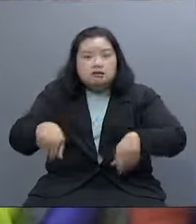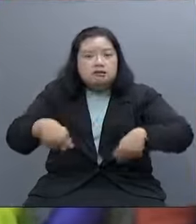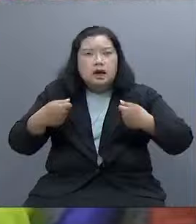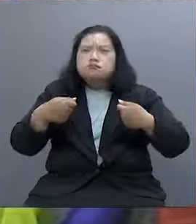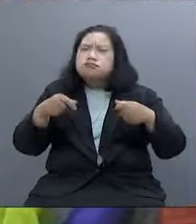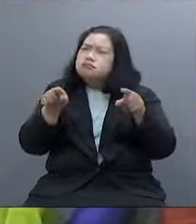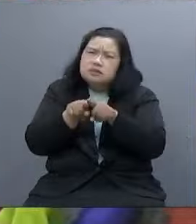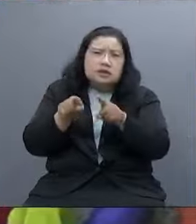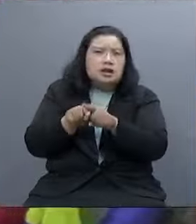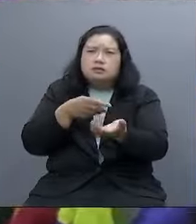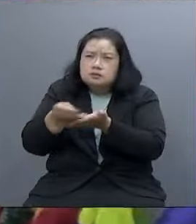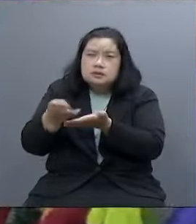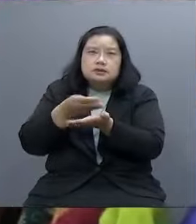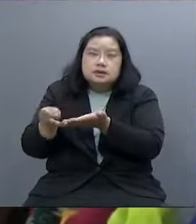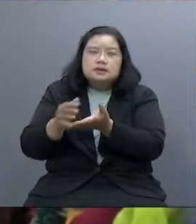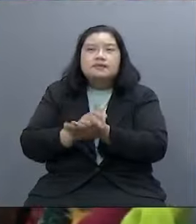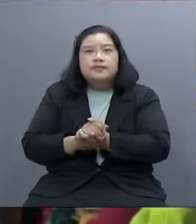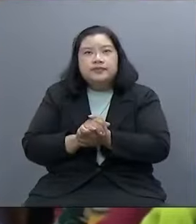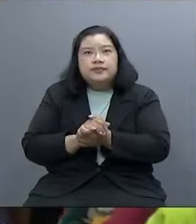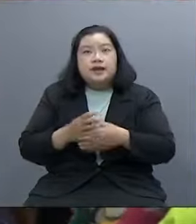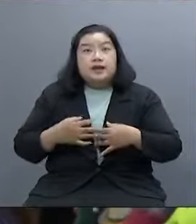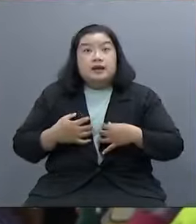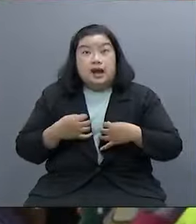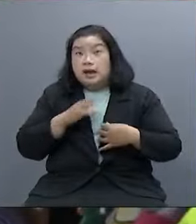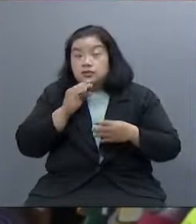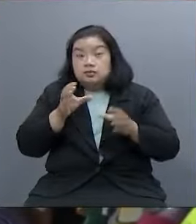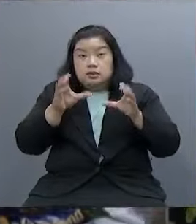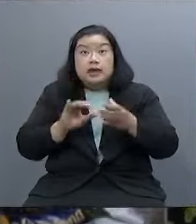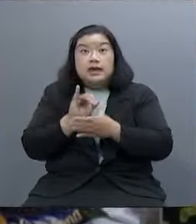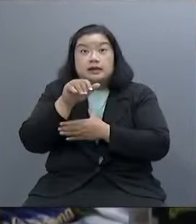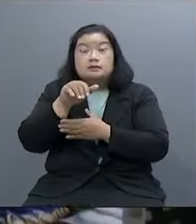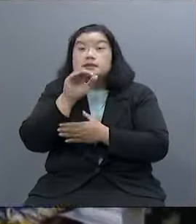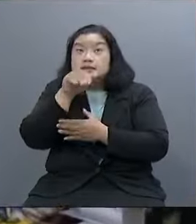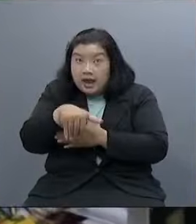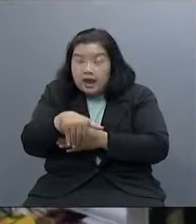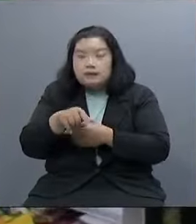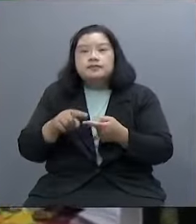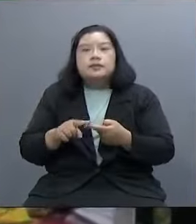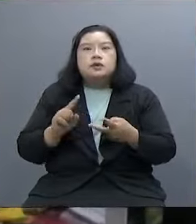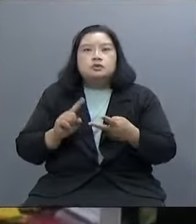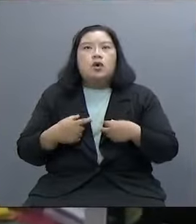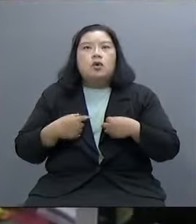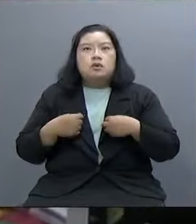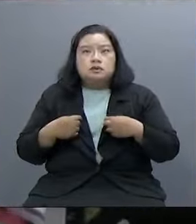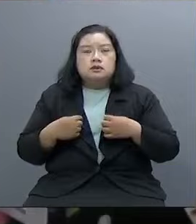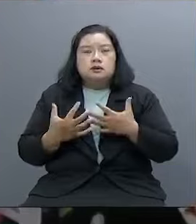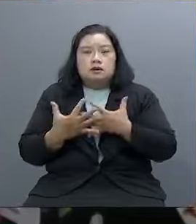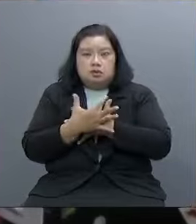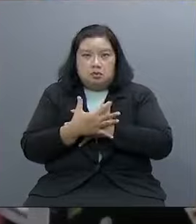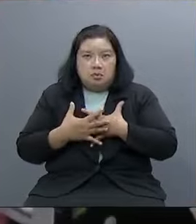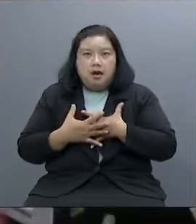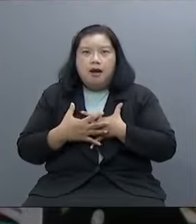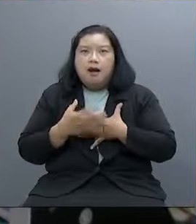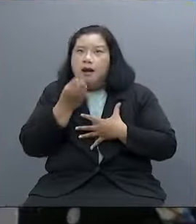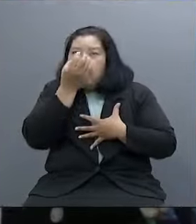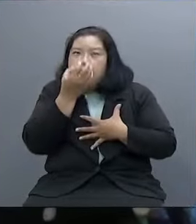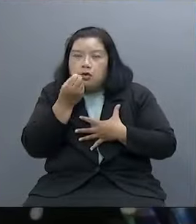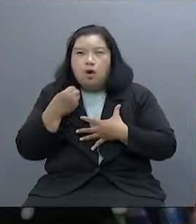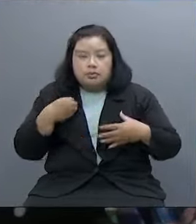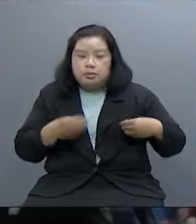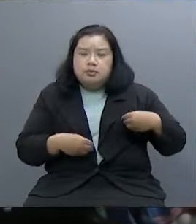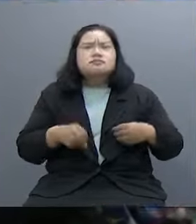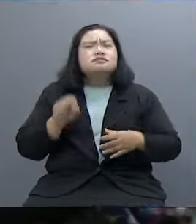งช้างแล้วข้างบนจะเป็นสีพื้นได้ยังไงก็ซัดไปเลยเสื้อลายดอกนะคะ ลายชนลายมออีสมอแฟชั่นไม่มีถูกไม่มีผิ